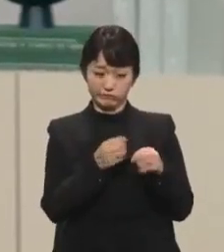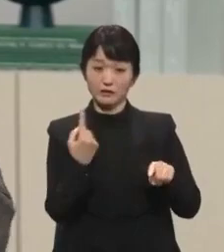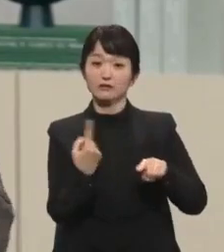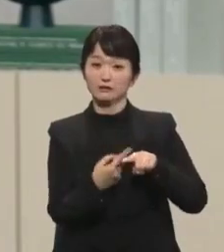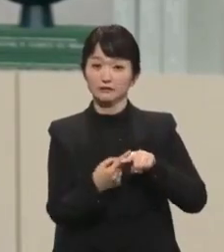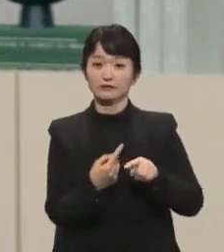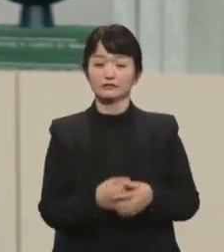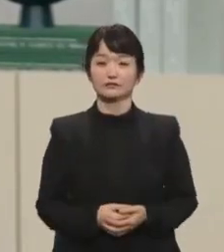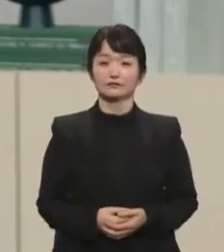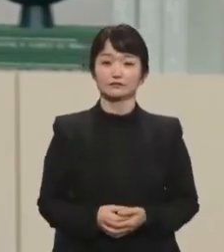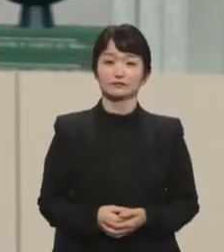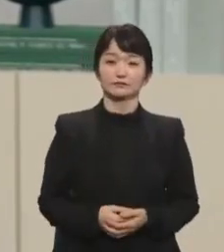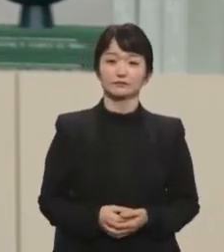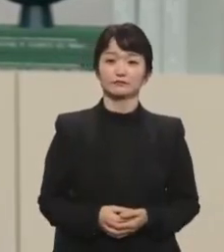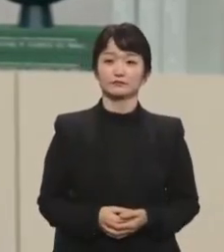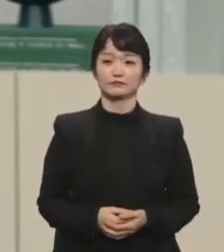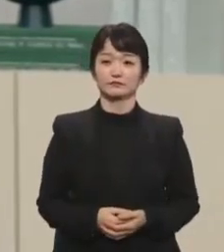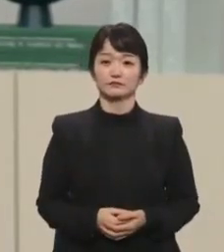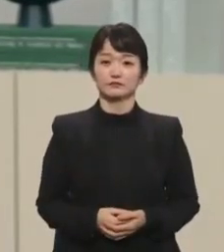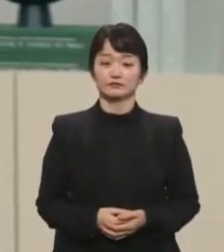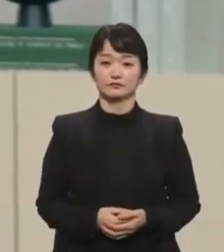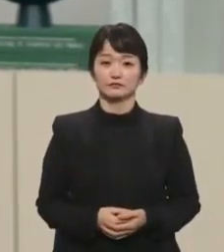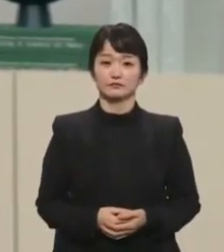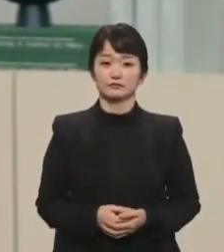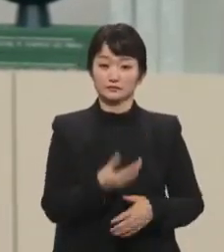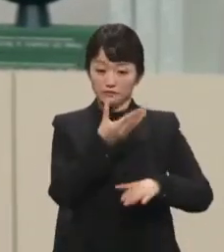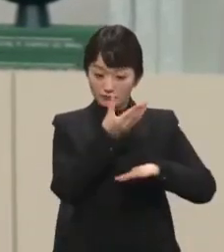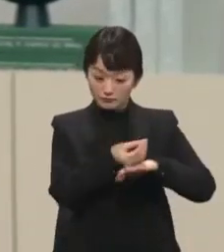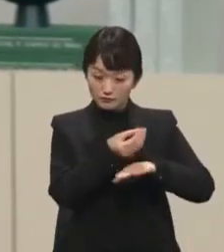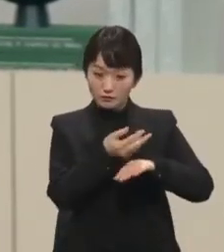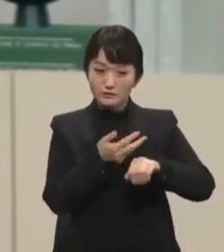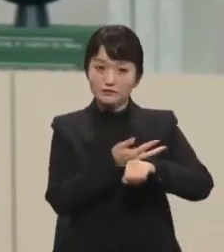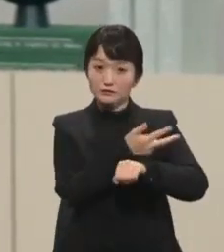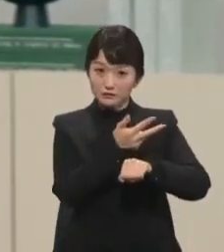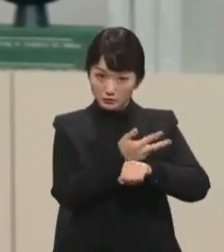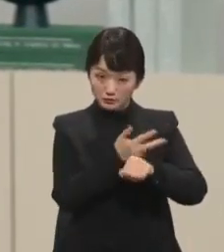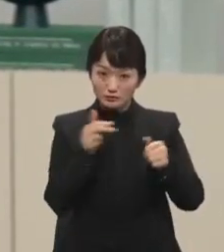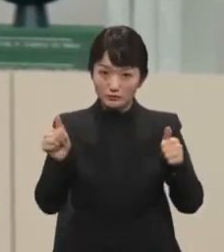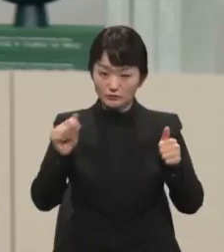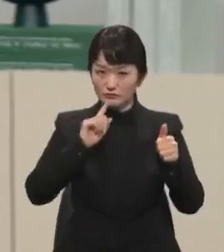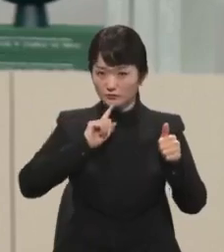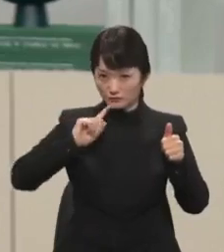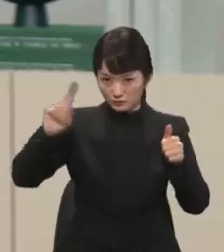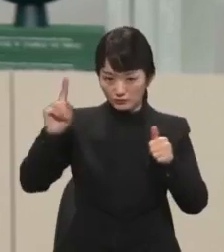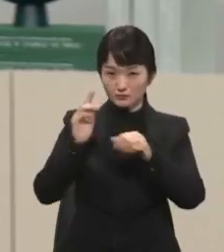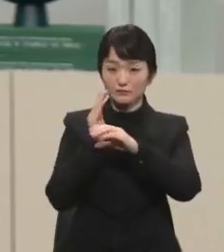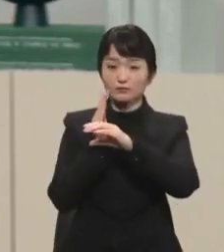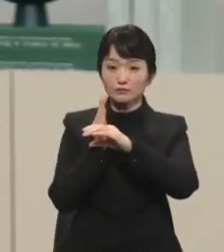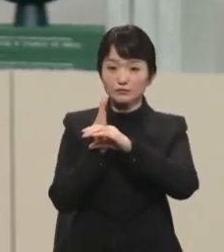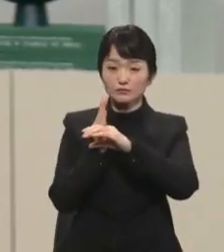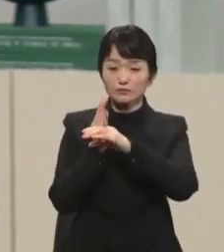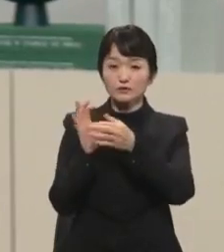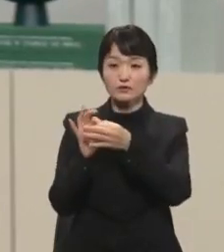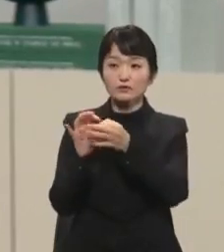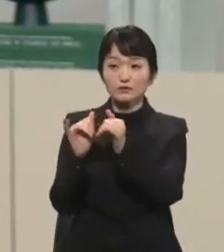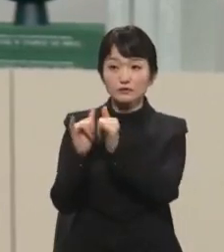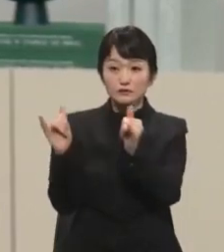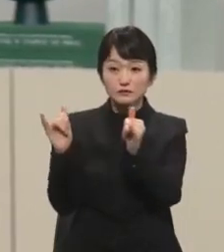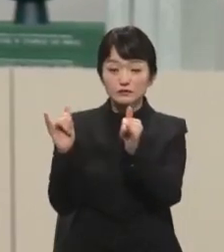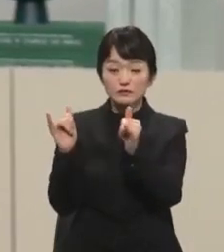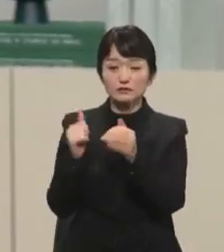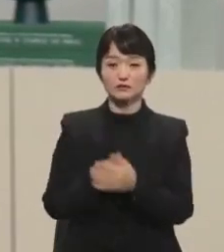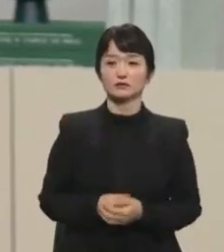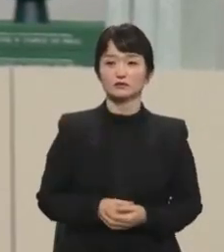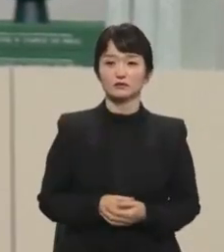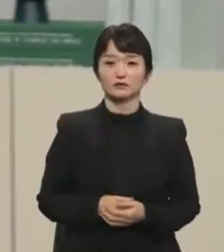앵커께서 말씀해 주신 대로 7시간 녹취록을 뭐 해서 소송도 이제 진행 중인 그 당사자들 그 등장 인물들과